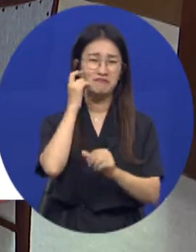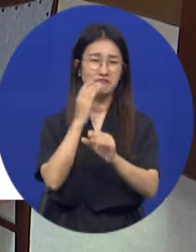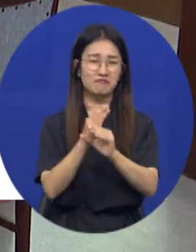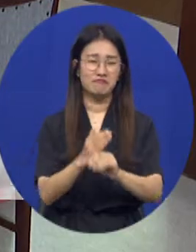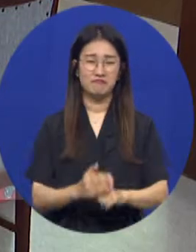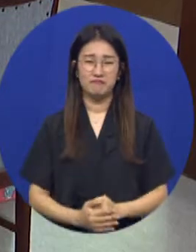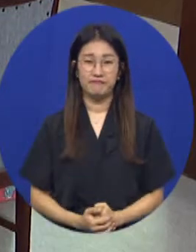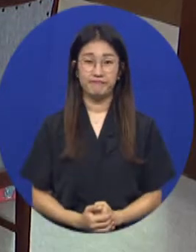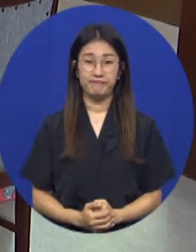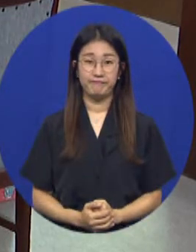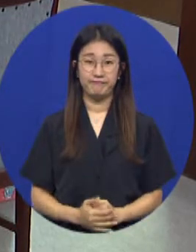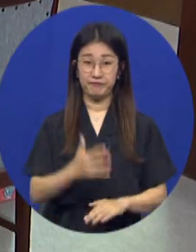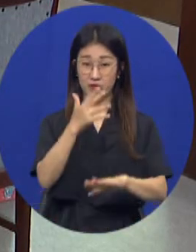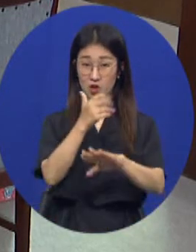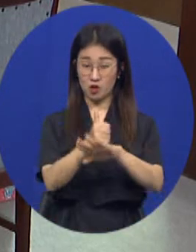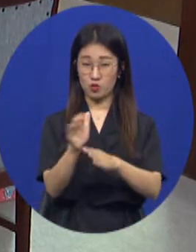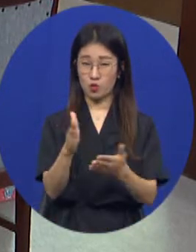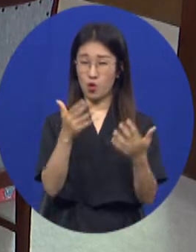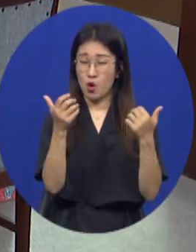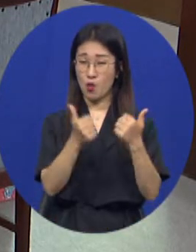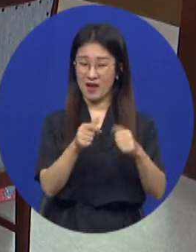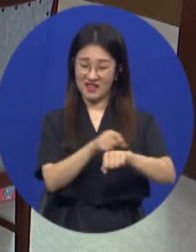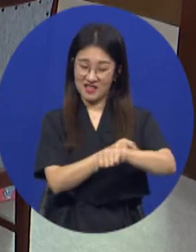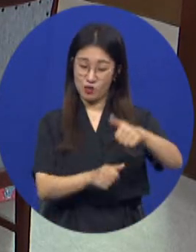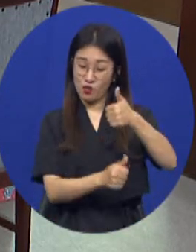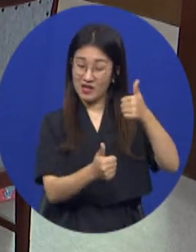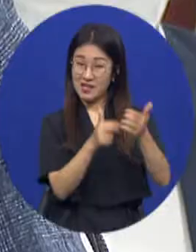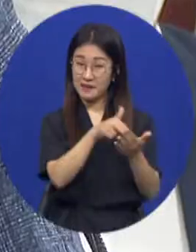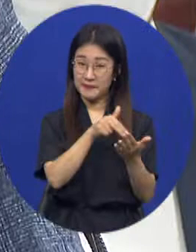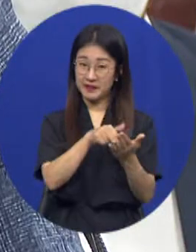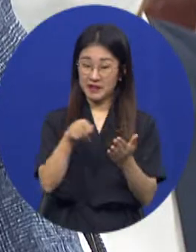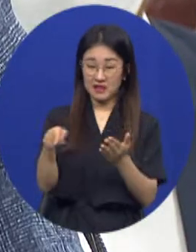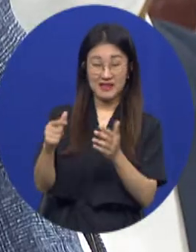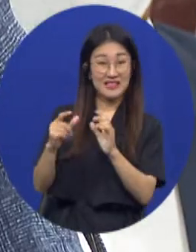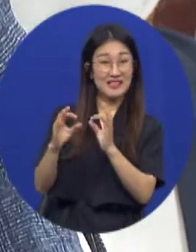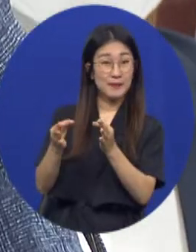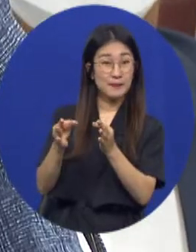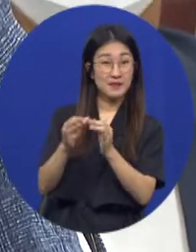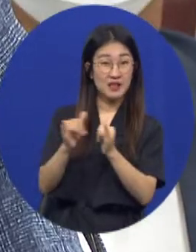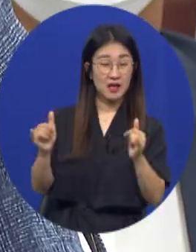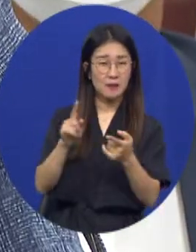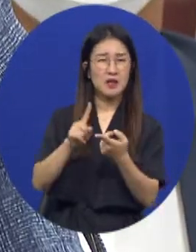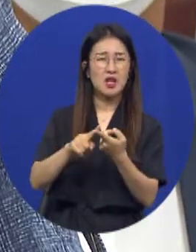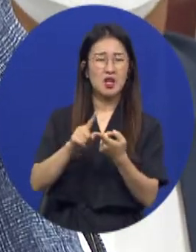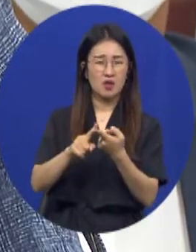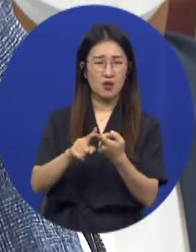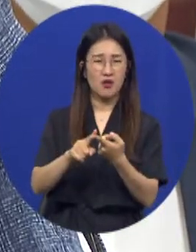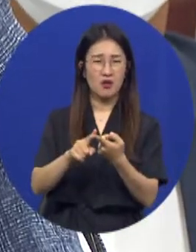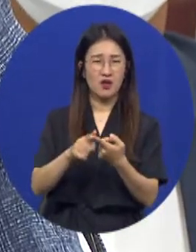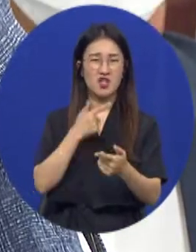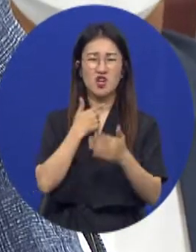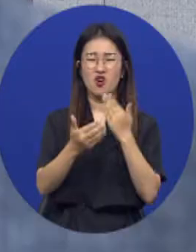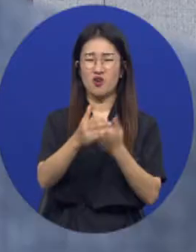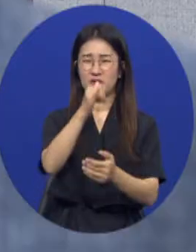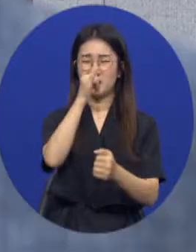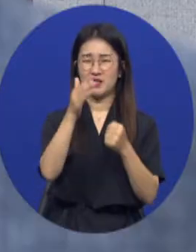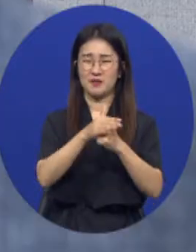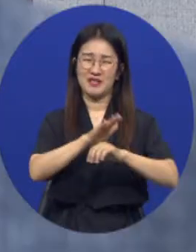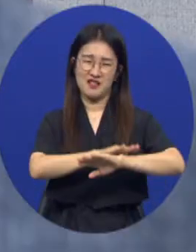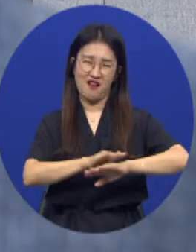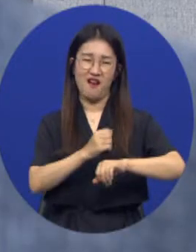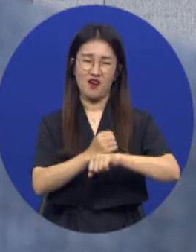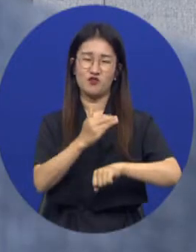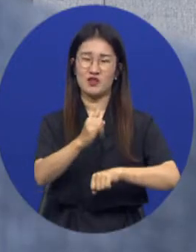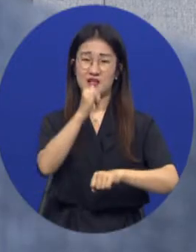했습니다. 결국 도의회 인사청문 특위는 김희연 후보자에 대해 의정활동 경험을 바탕으로 정무적 역할을 원활히